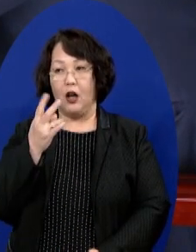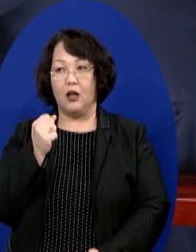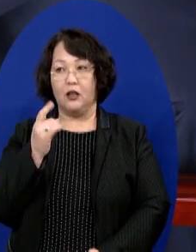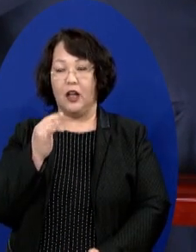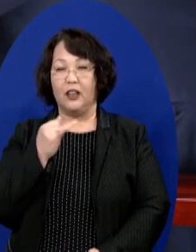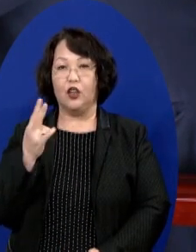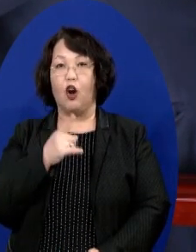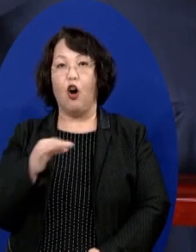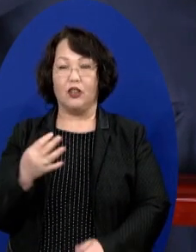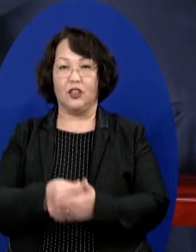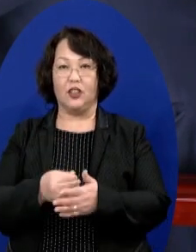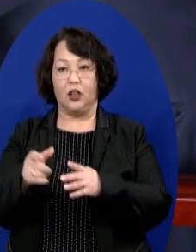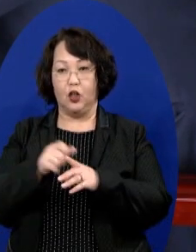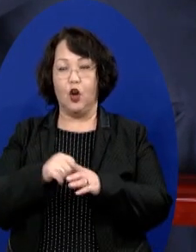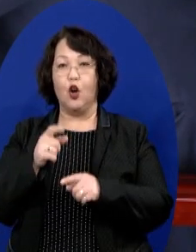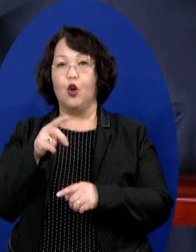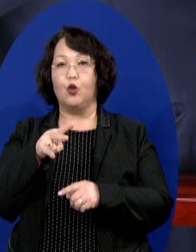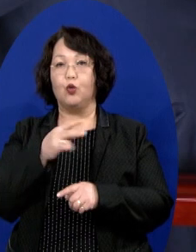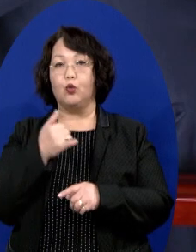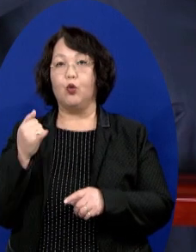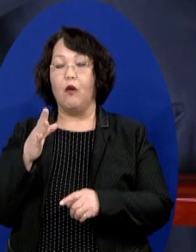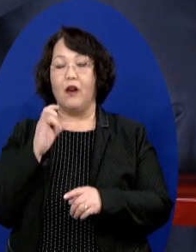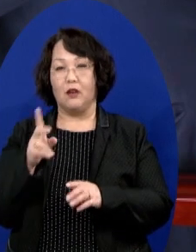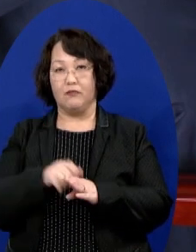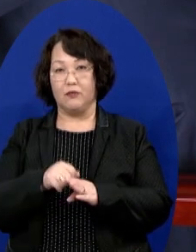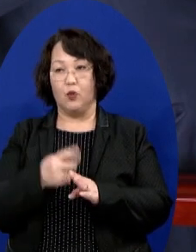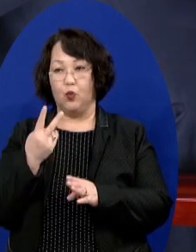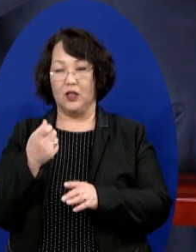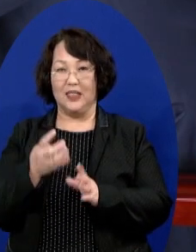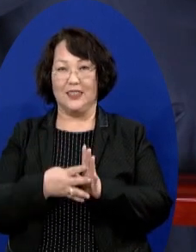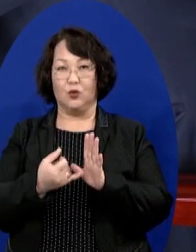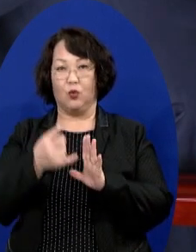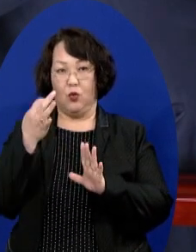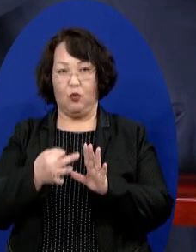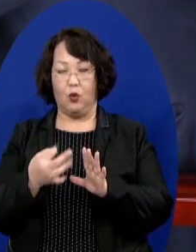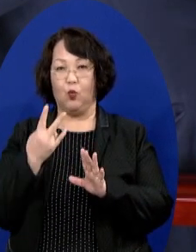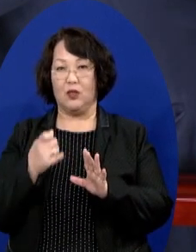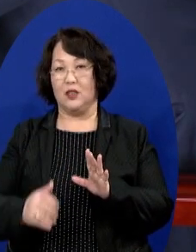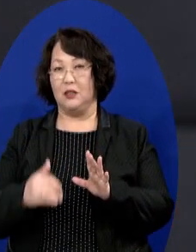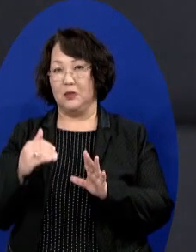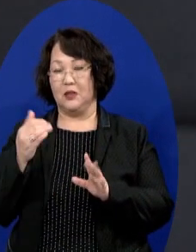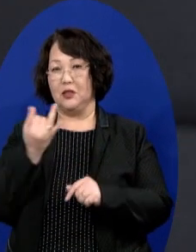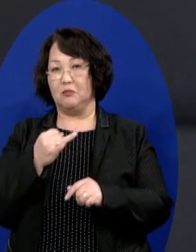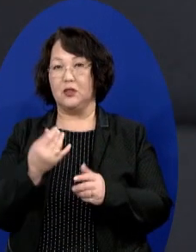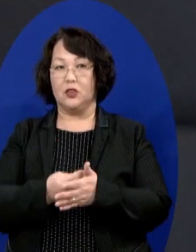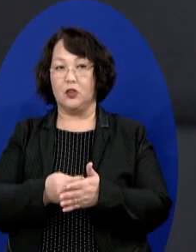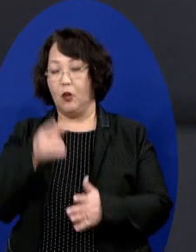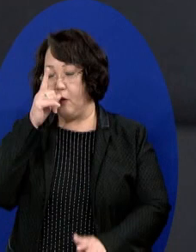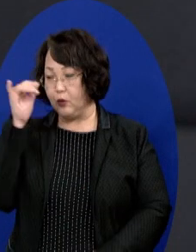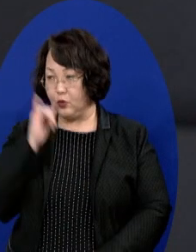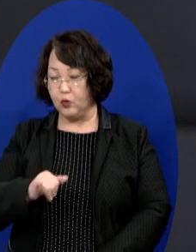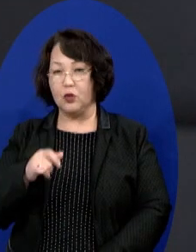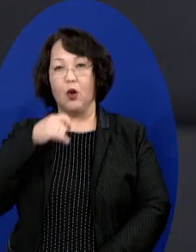За жишээлбэл луун гэхэд бол нодлонтой харьцуулахад бол үн 96% өссөн ийм үзүүлэлттэй. Яагаад Орос Украины